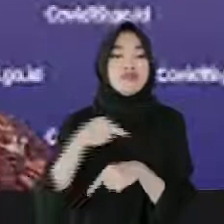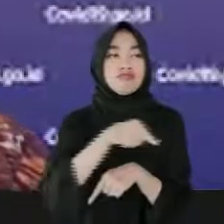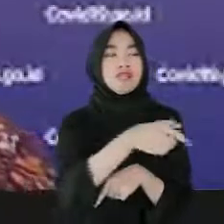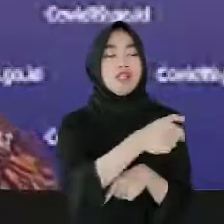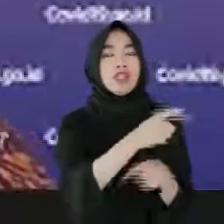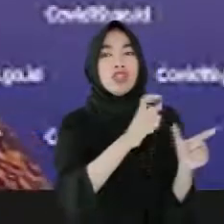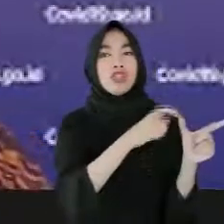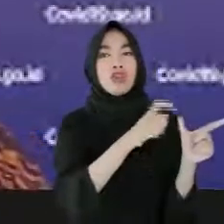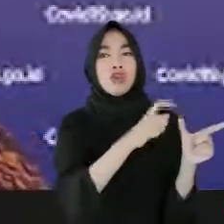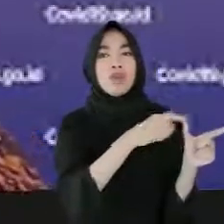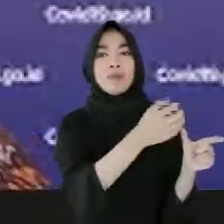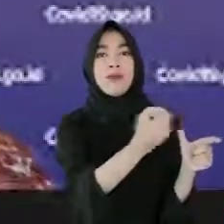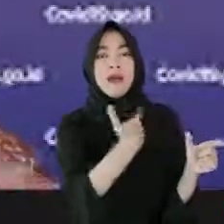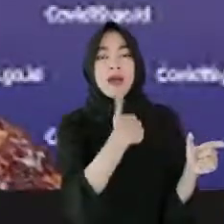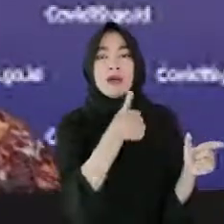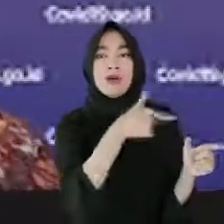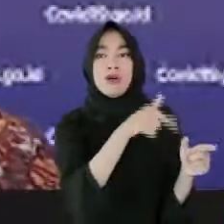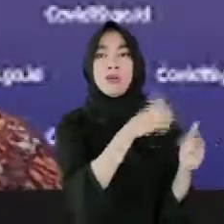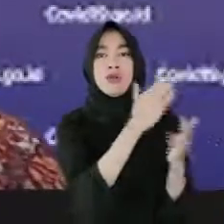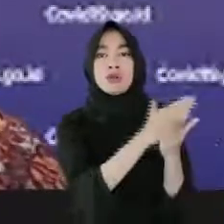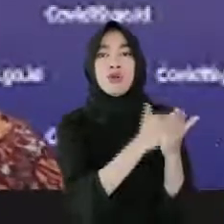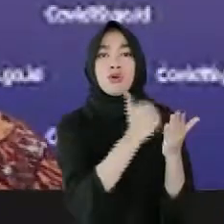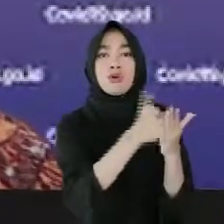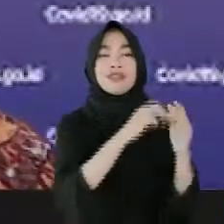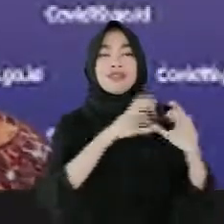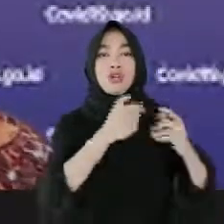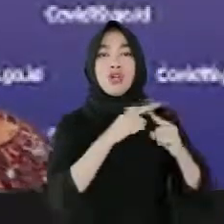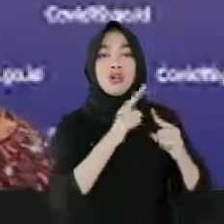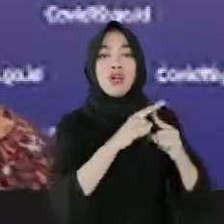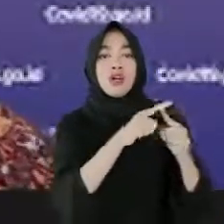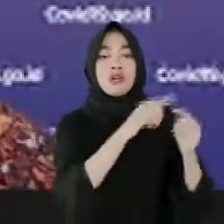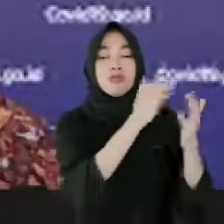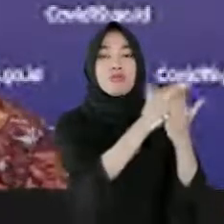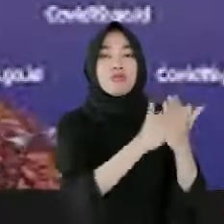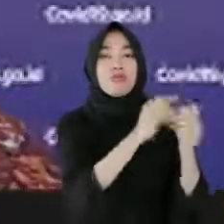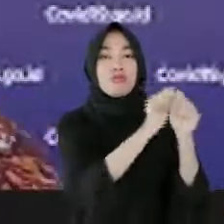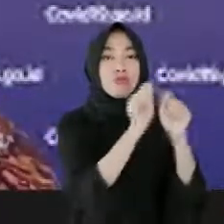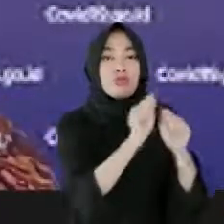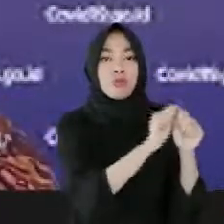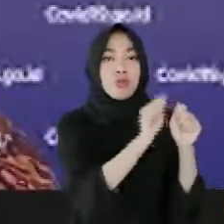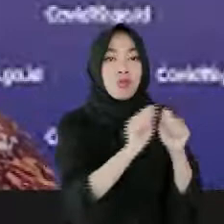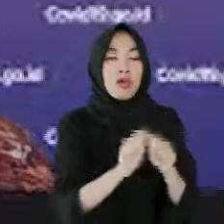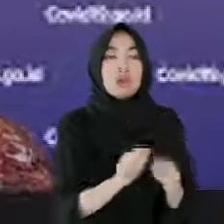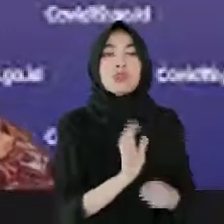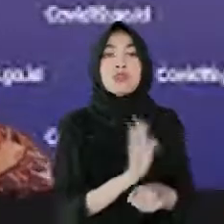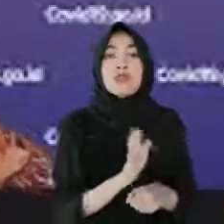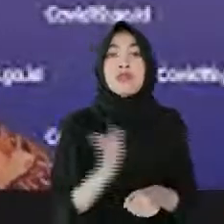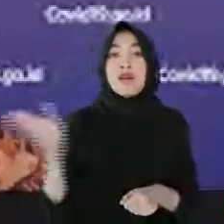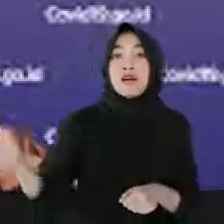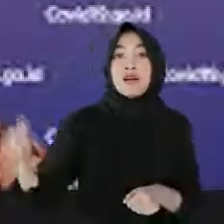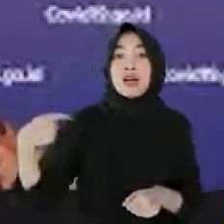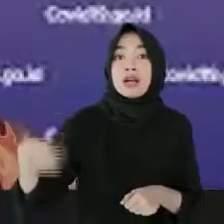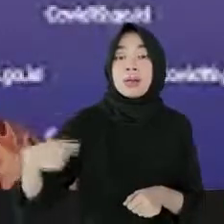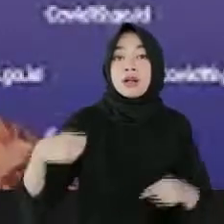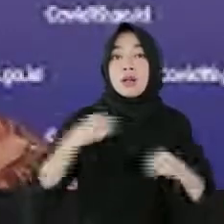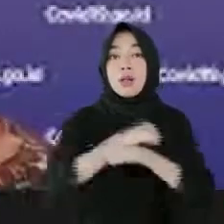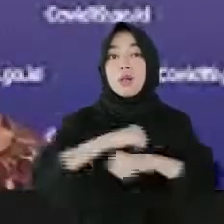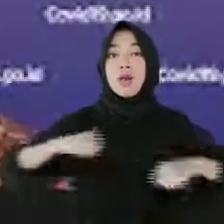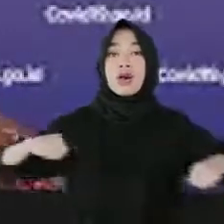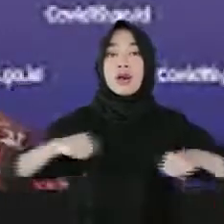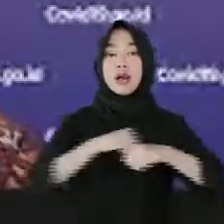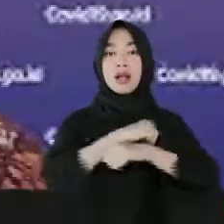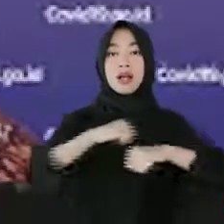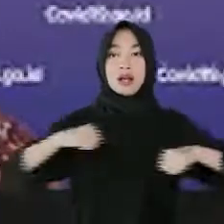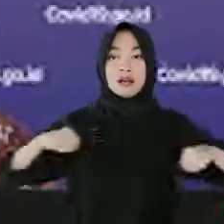panduan yang coba disiapkan oleh Satgas Nah untuk dari pihak kemenpora sendiri Pak Gatot bagaimana agar ini